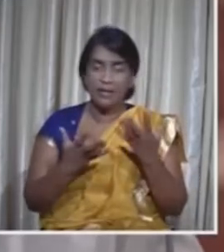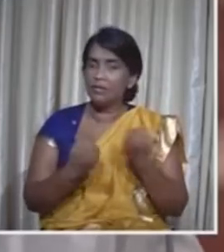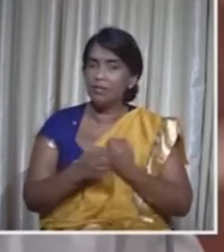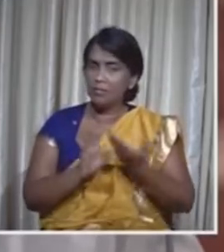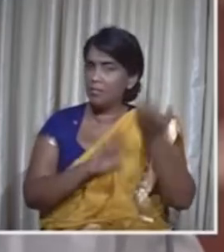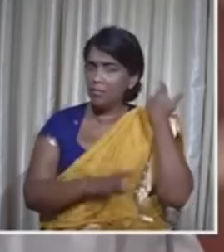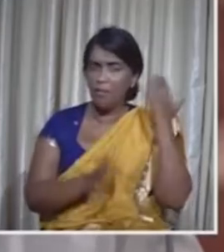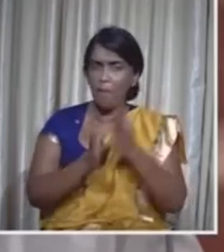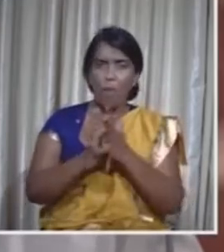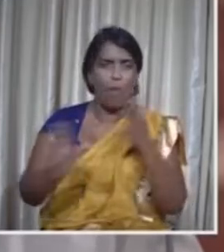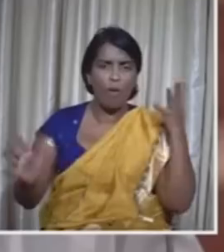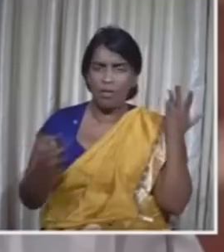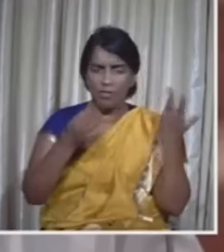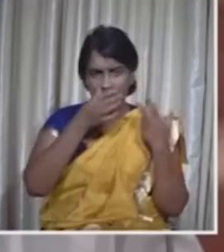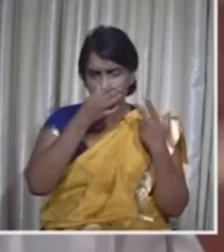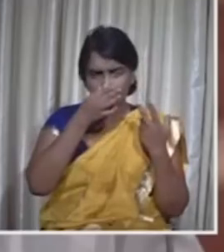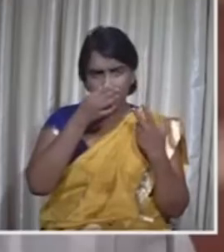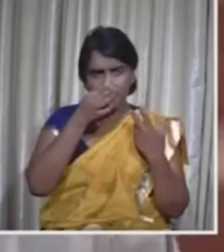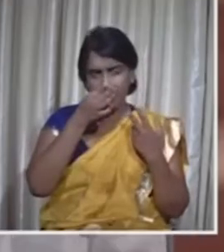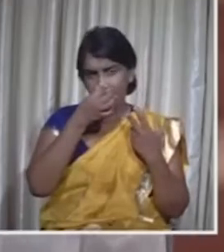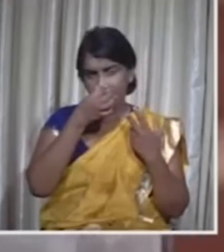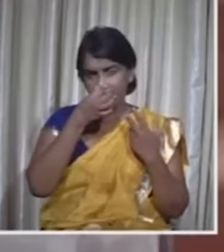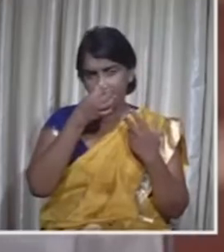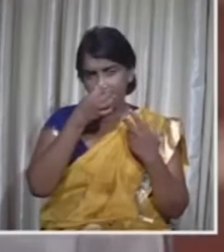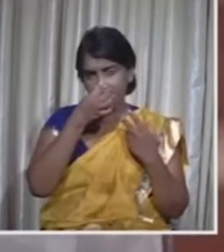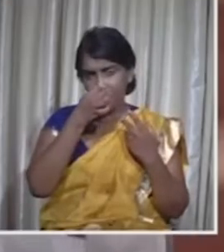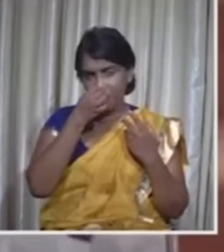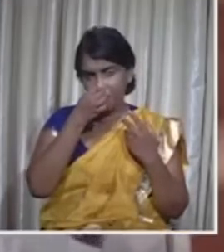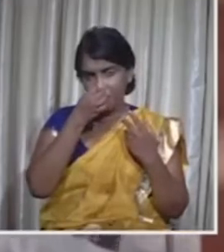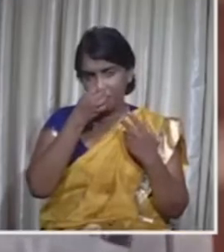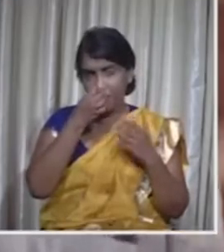இந்த நாட்டிலே கோட்டபாய இனப்படுகொலை செய்த